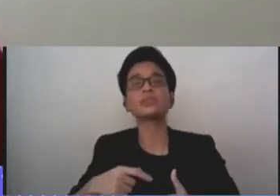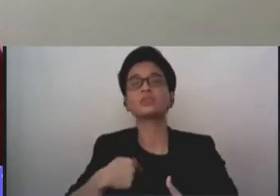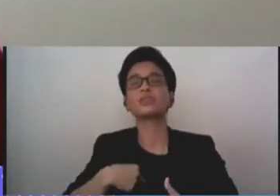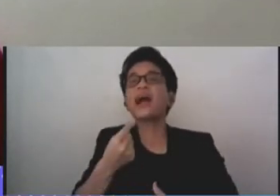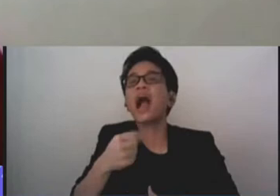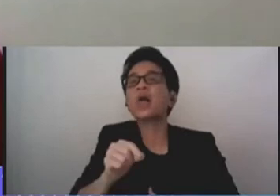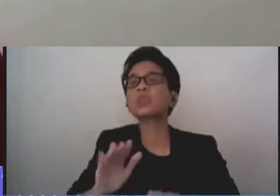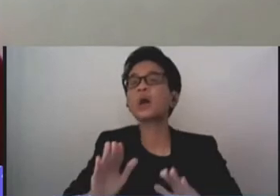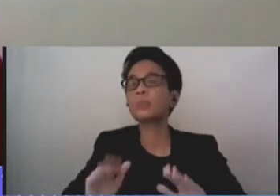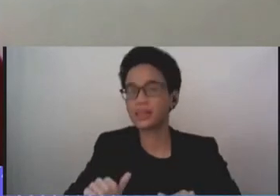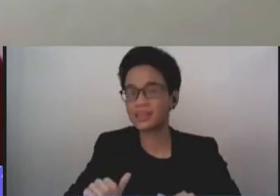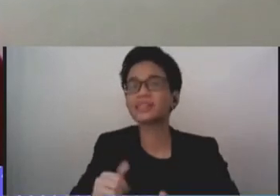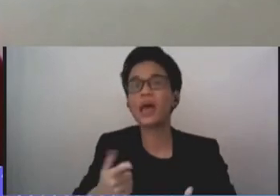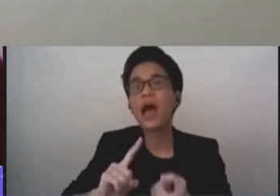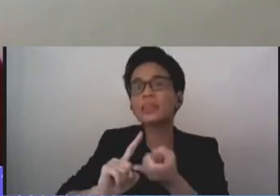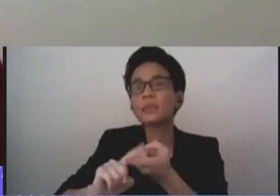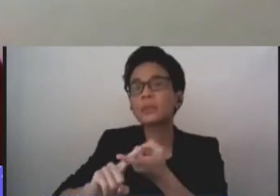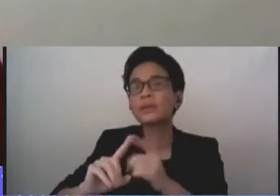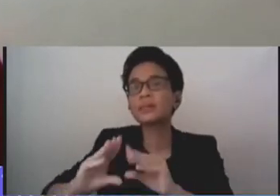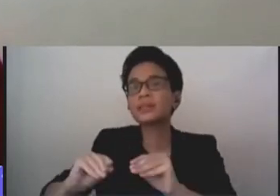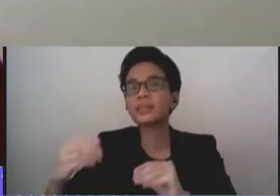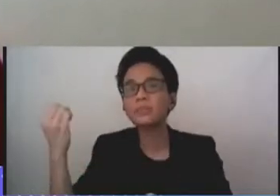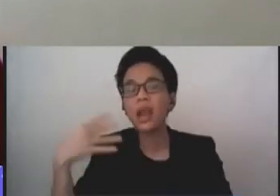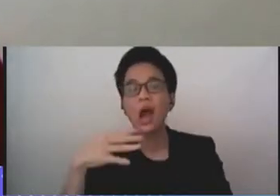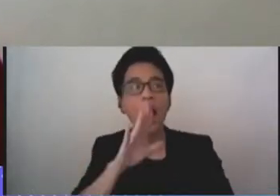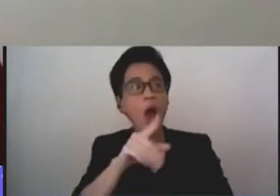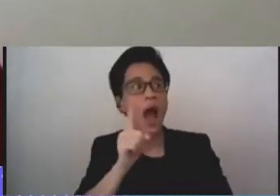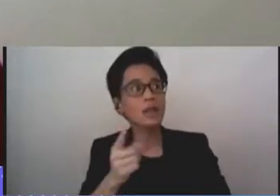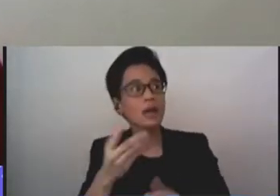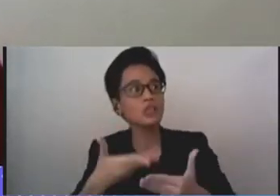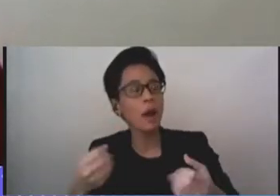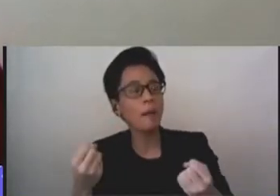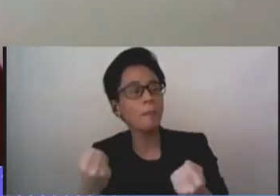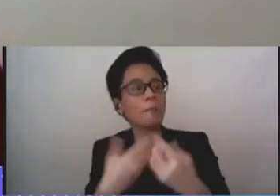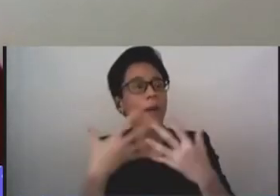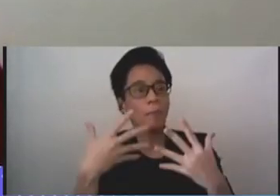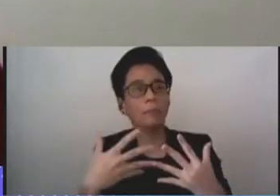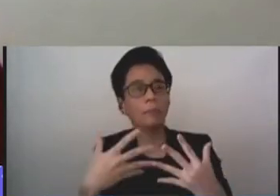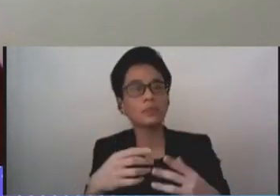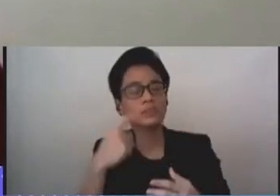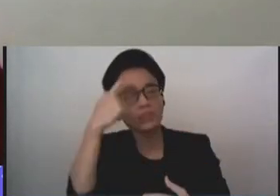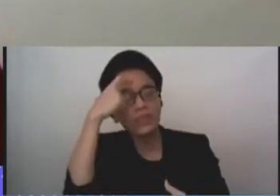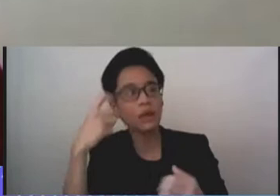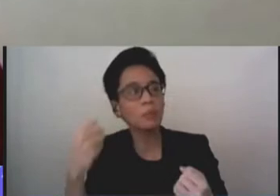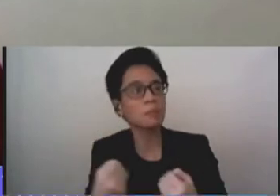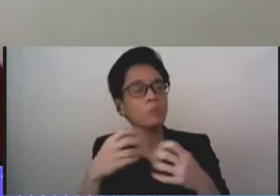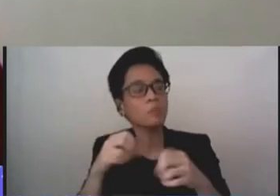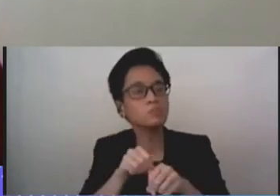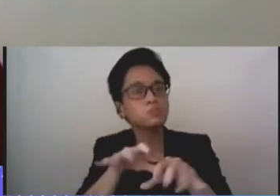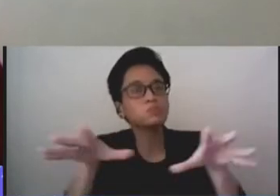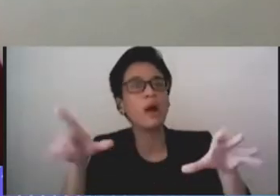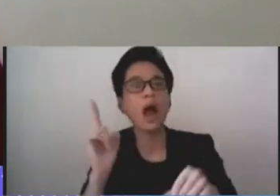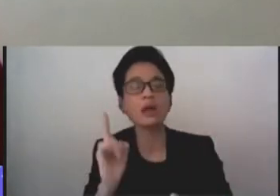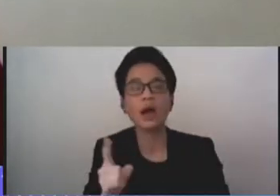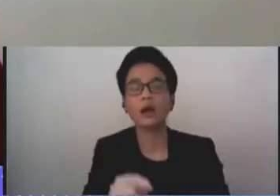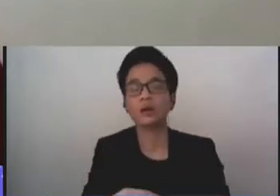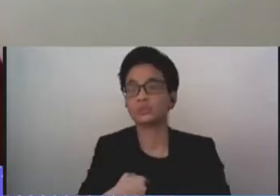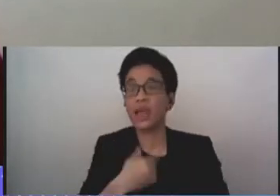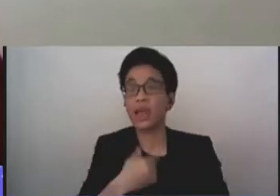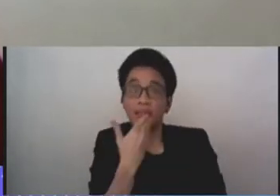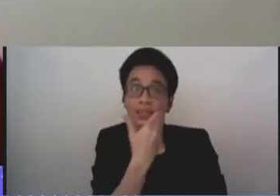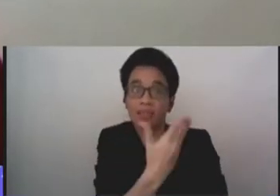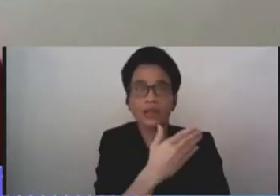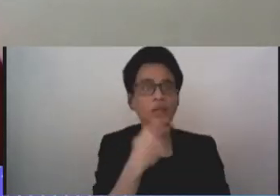lagi wabah tokso apa tos kayak gitu toh. Dan saya tanya sama obstetrician saya, dokter kandungan saya